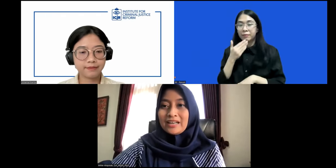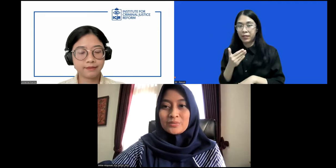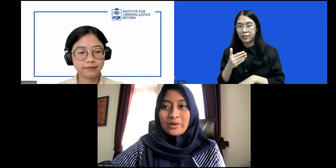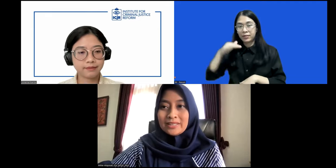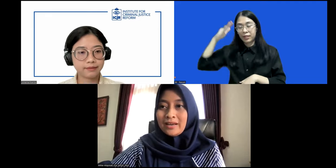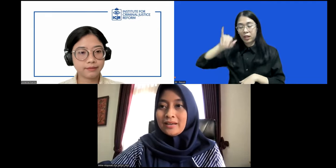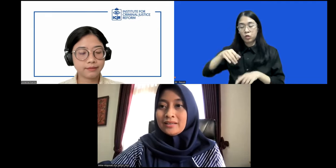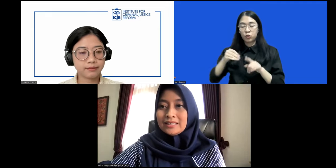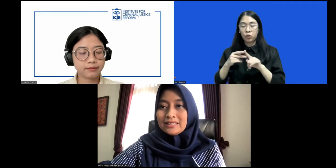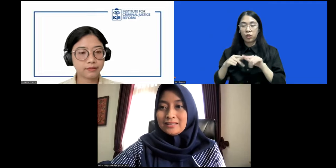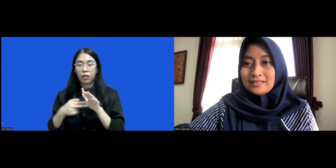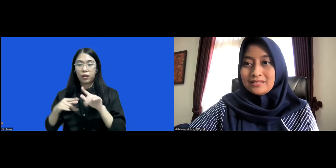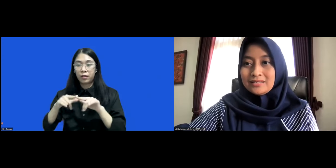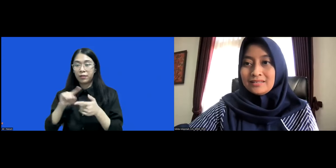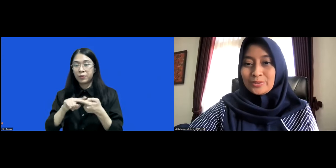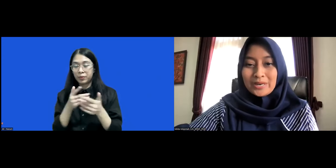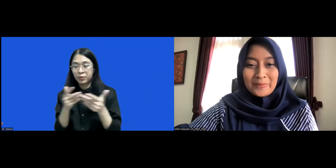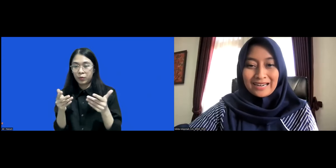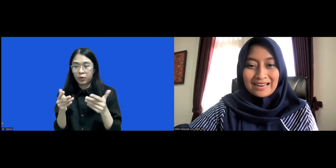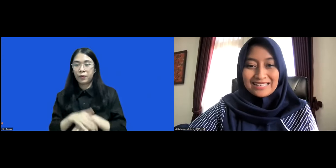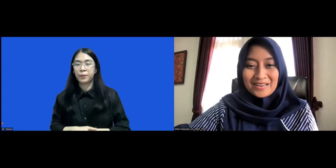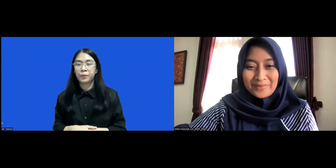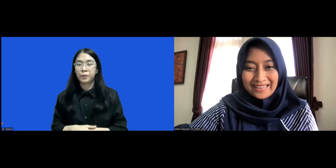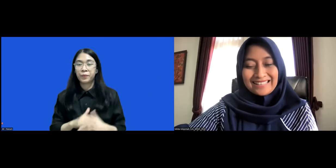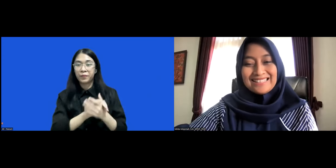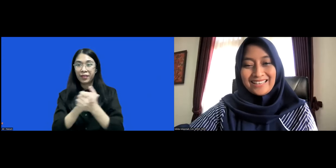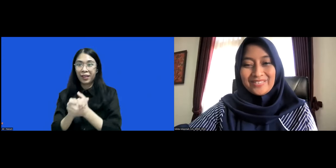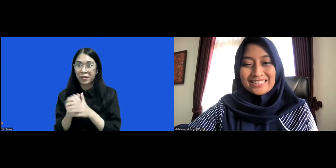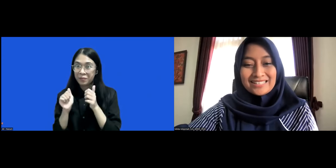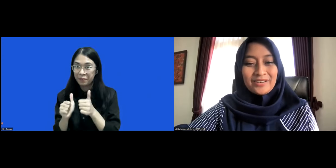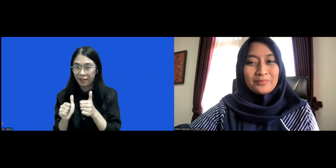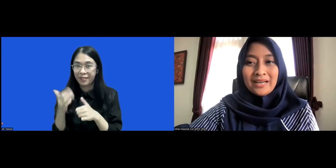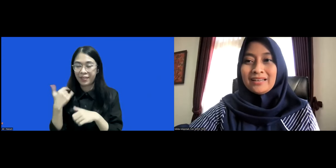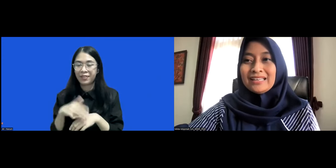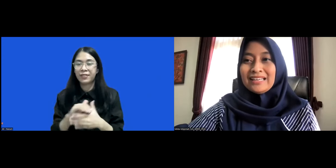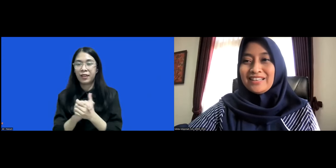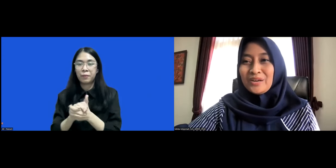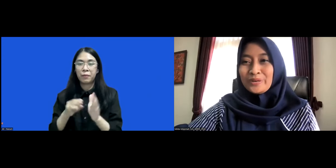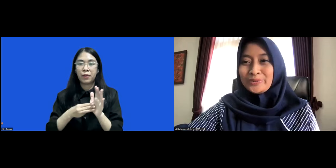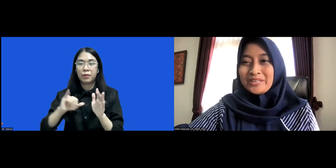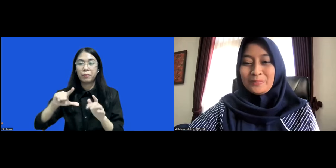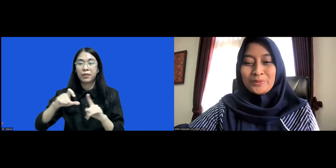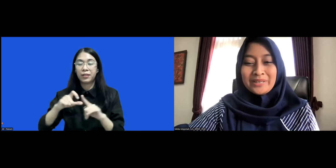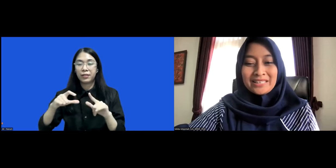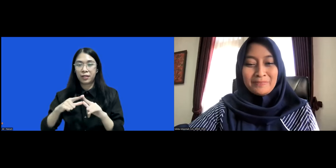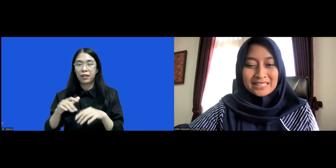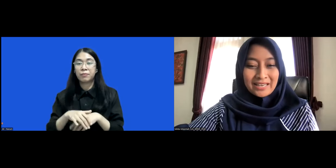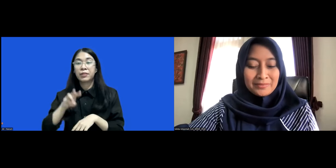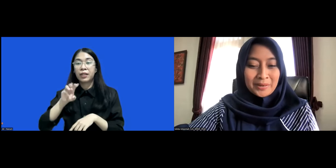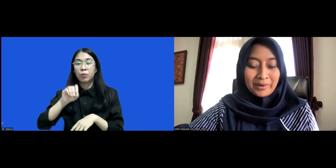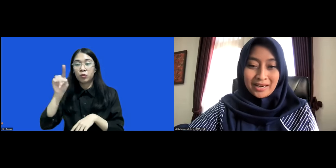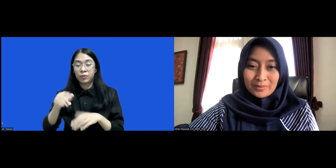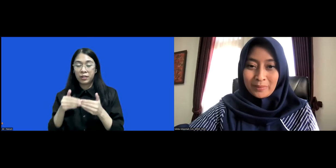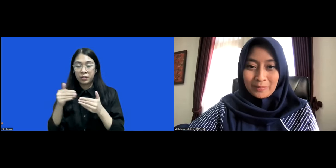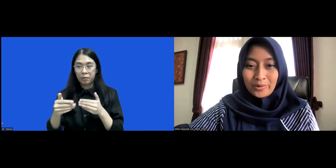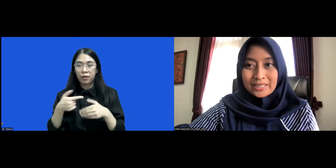rekan-rekan semuanya sudah diperkenalkan dengan baik jadi saya Milda isi koma dalam waktu 30 menit ke depan saya akan